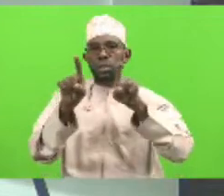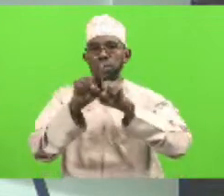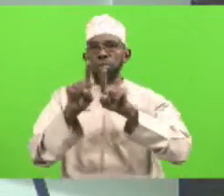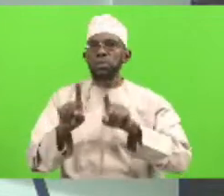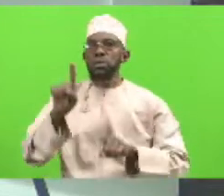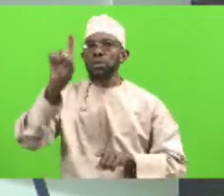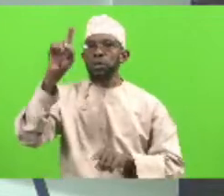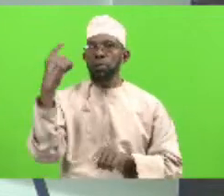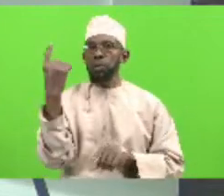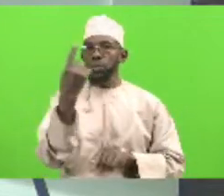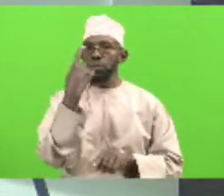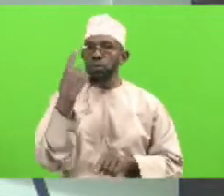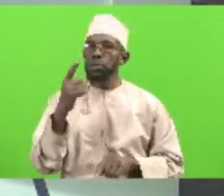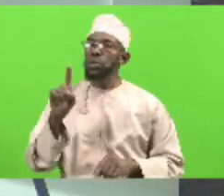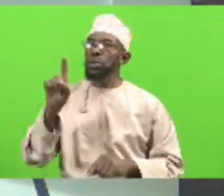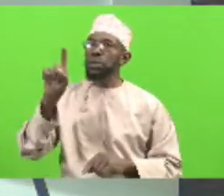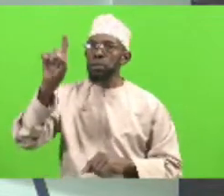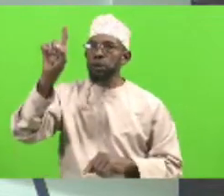إله إلا